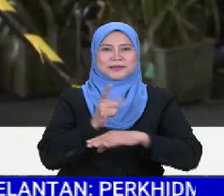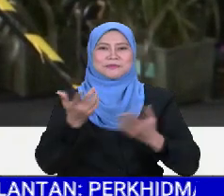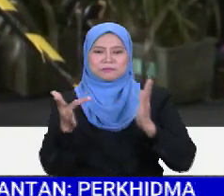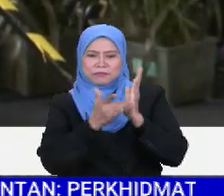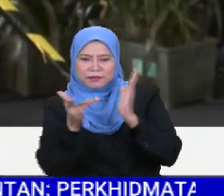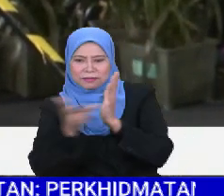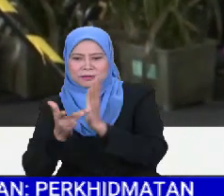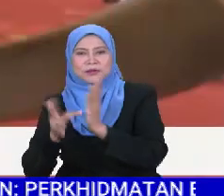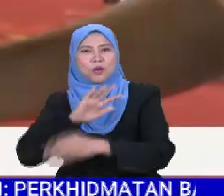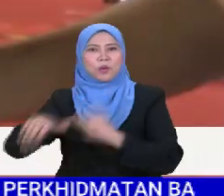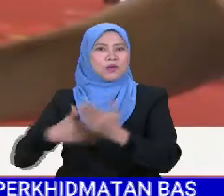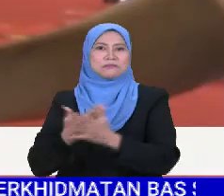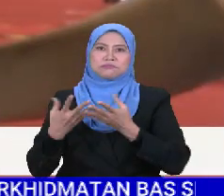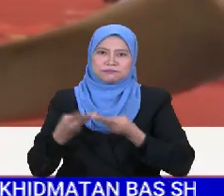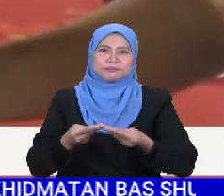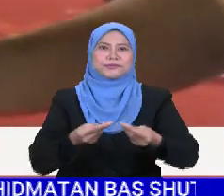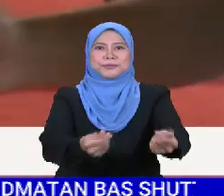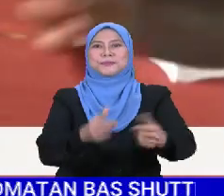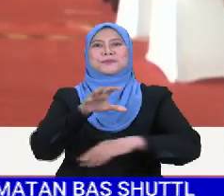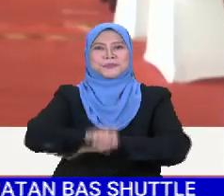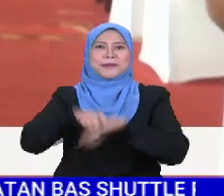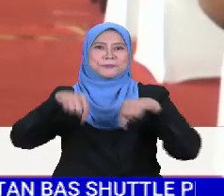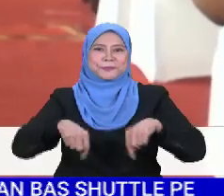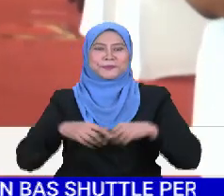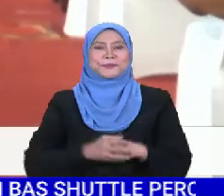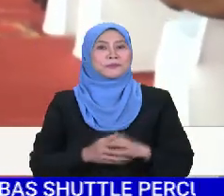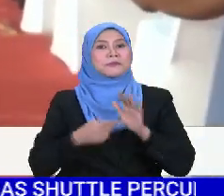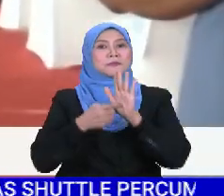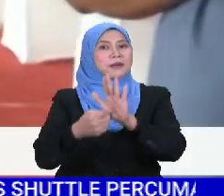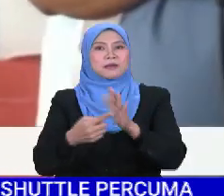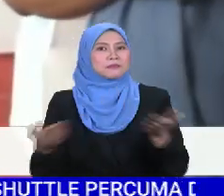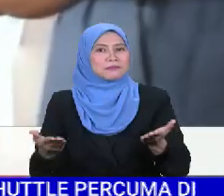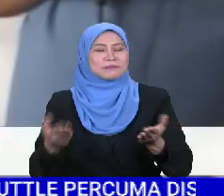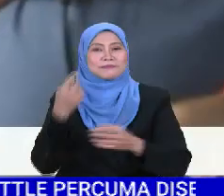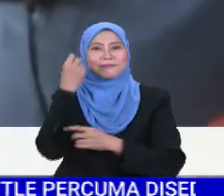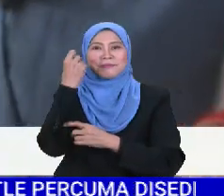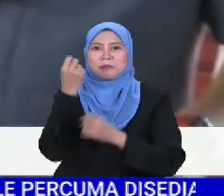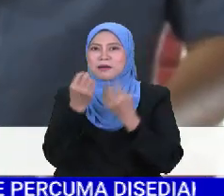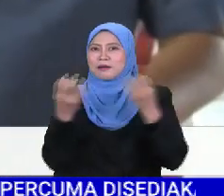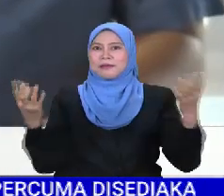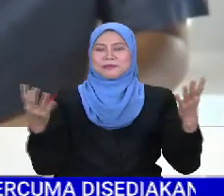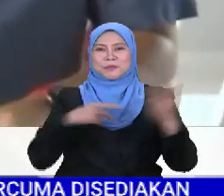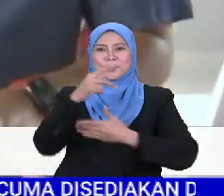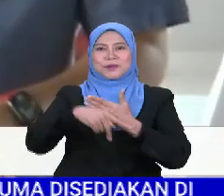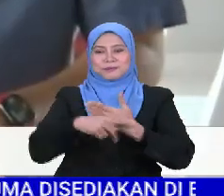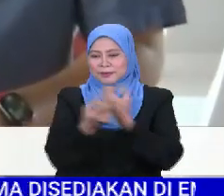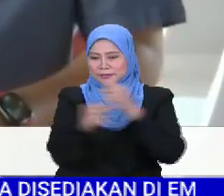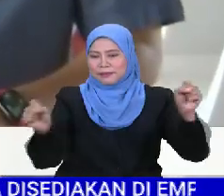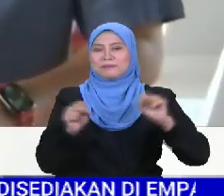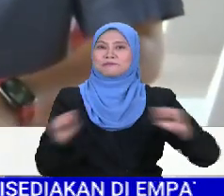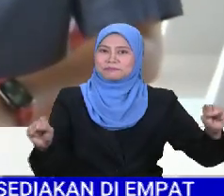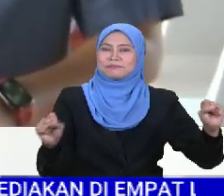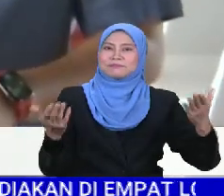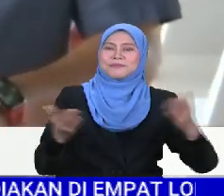untuk memastikan semuanya berjalan lancar pada malam ini. Jadi, Puan, persembahan malam ini difahamkan banyak persembahan yang sudah tersedia